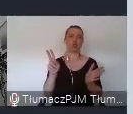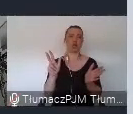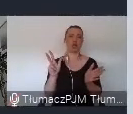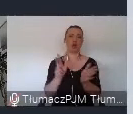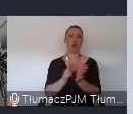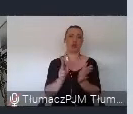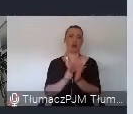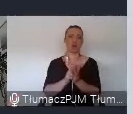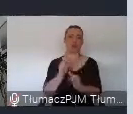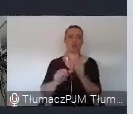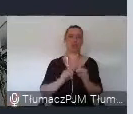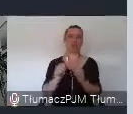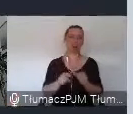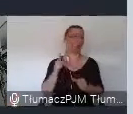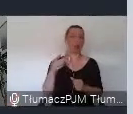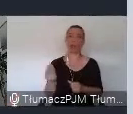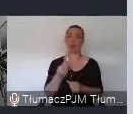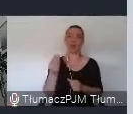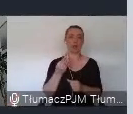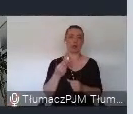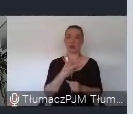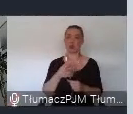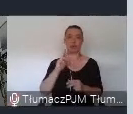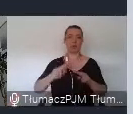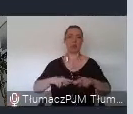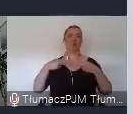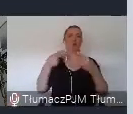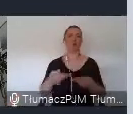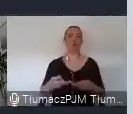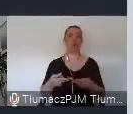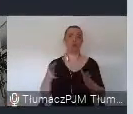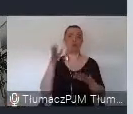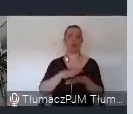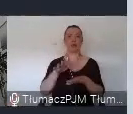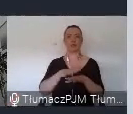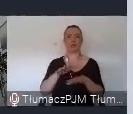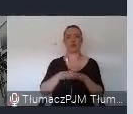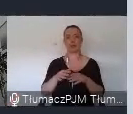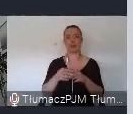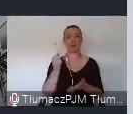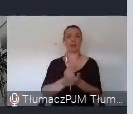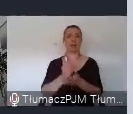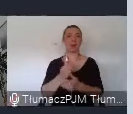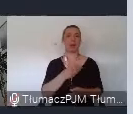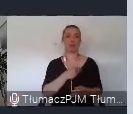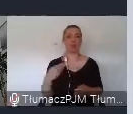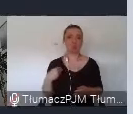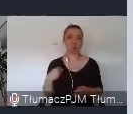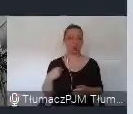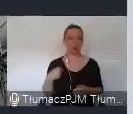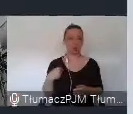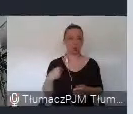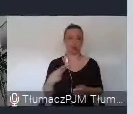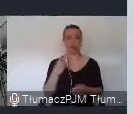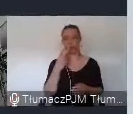która nomen omen jeszcze nie została przełożona na system legislacji w Polsce. W tej chwili widzimy zręby nowej